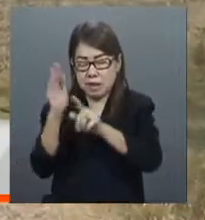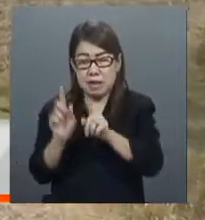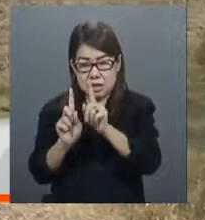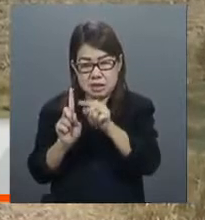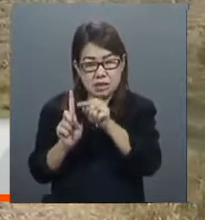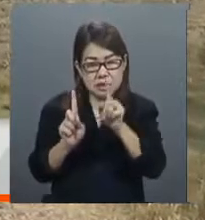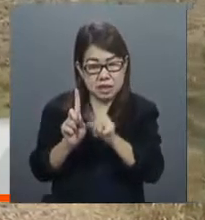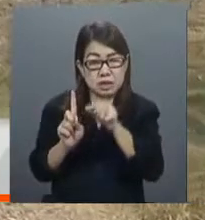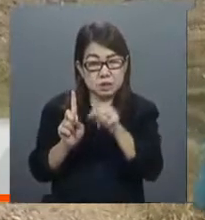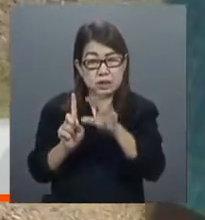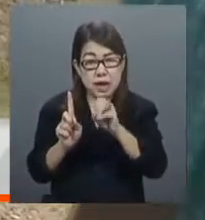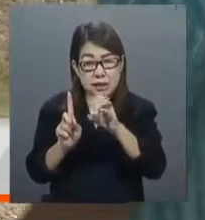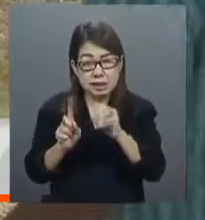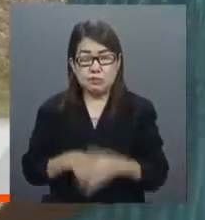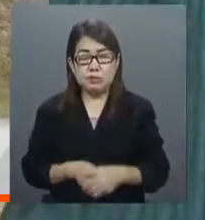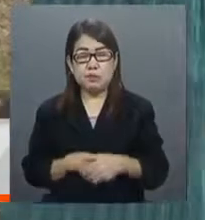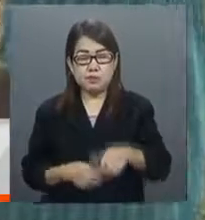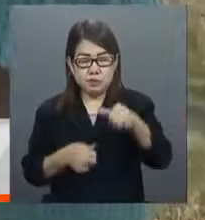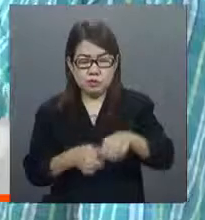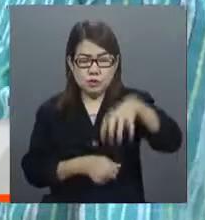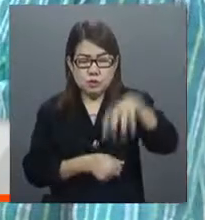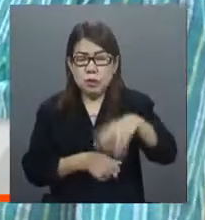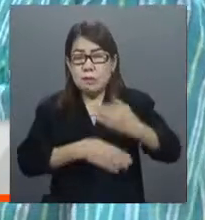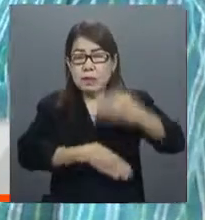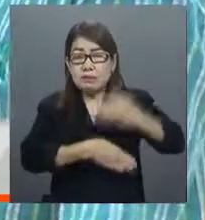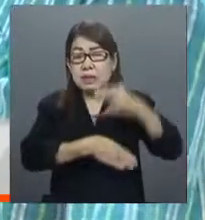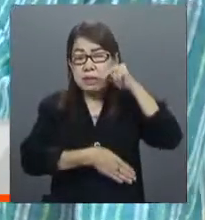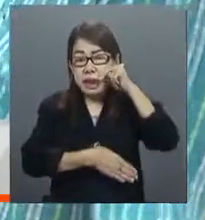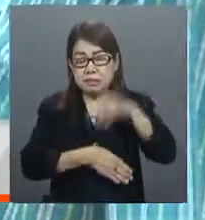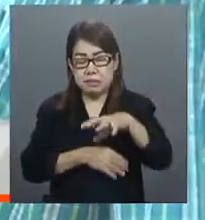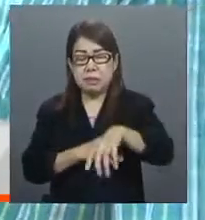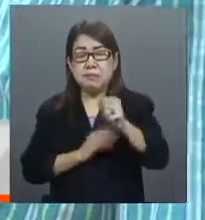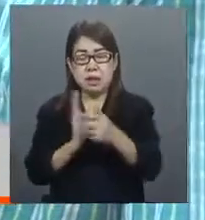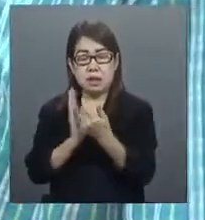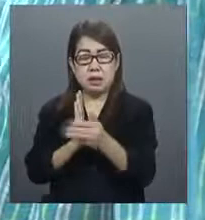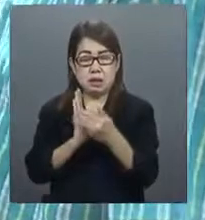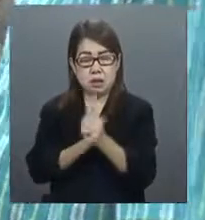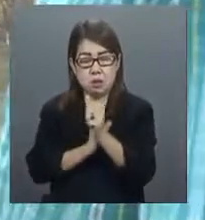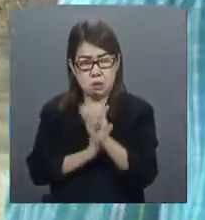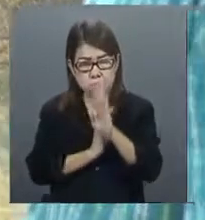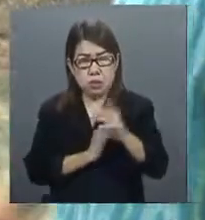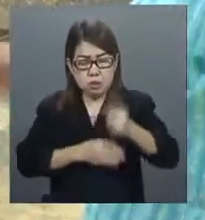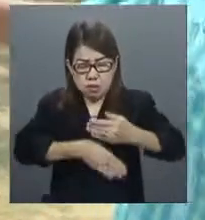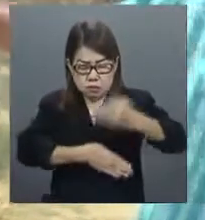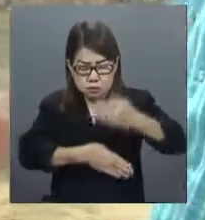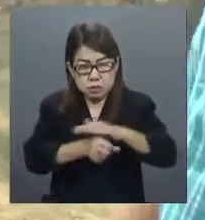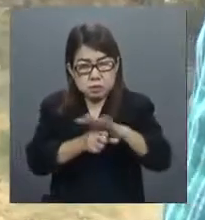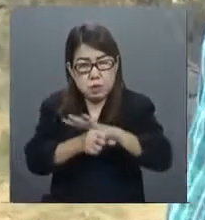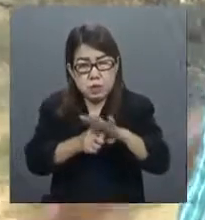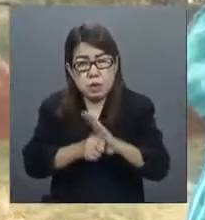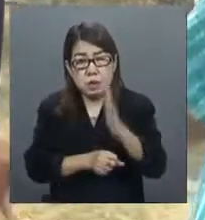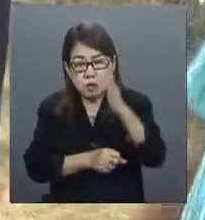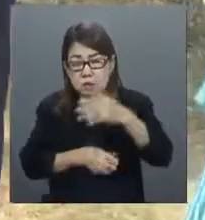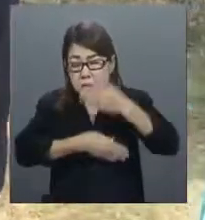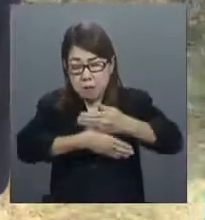สถานีวัดน้ำสะพานเสรีประชาธิปไตยอำเภอเมืองอุบลราชธานีเพื่อไม่ให้กระทบต่อการผลิตประปาประชาชน